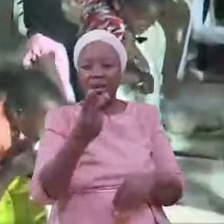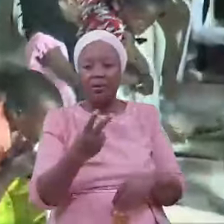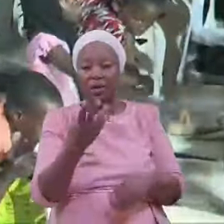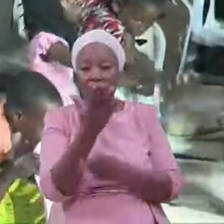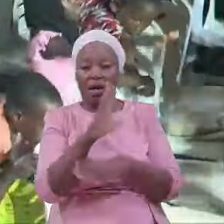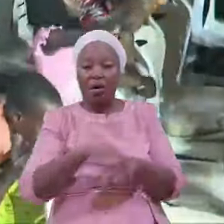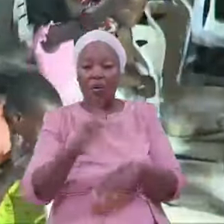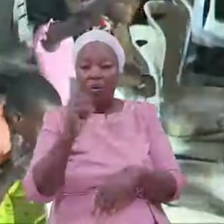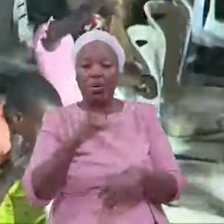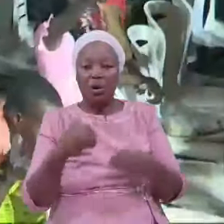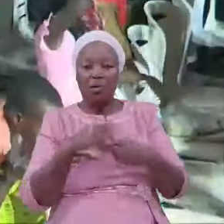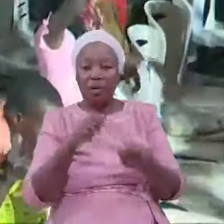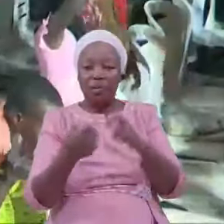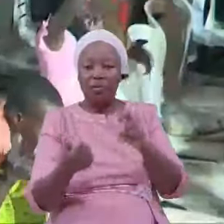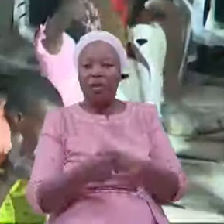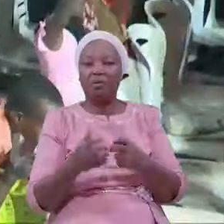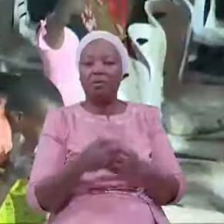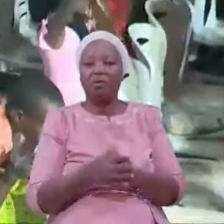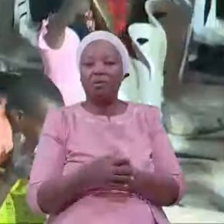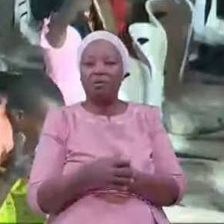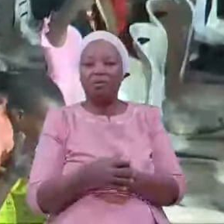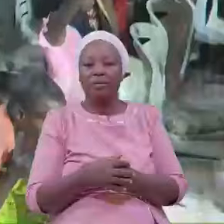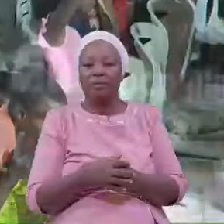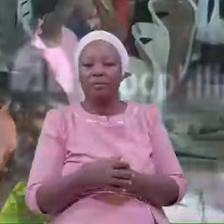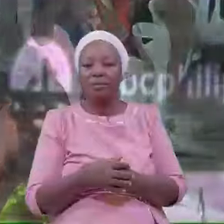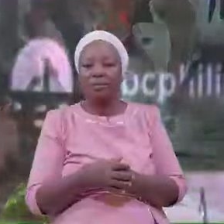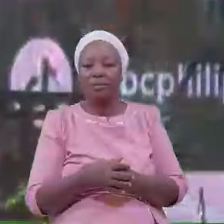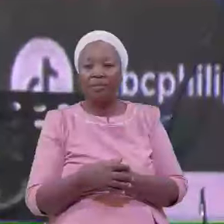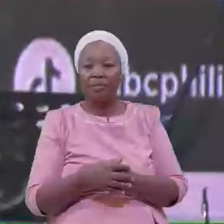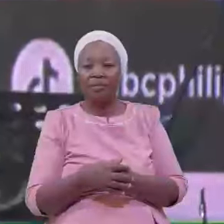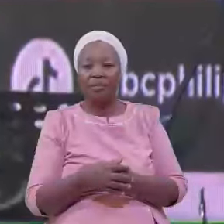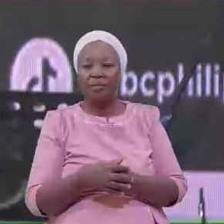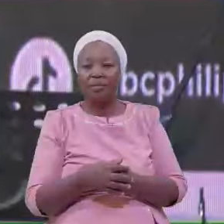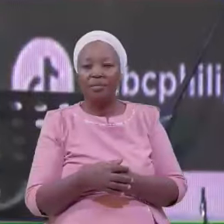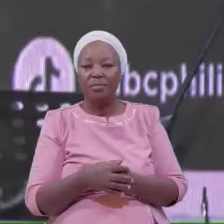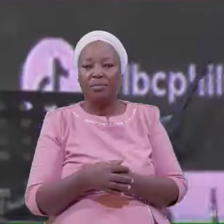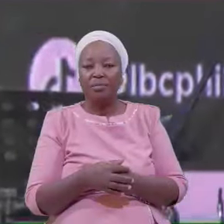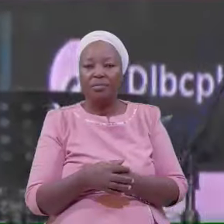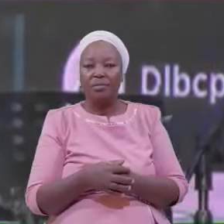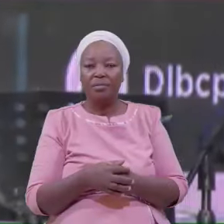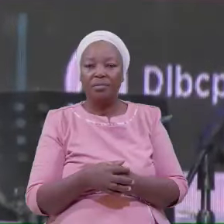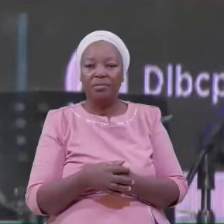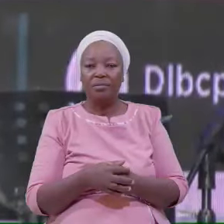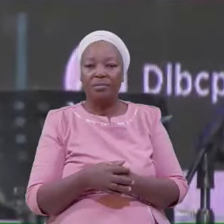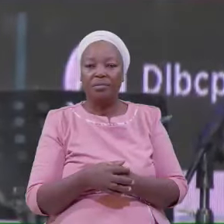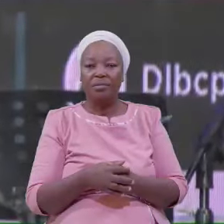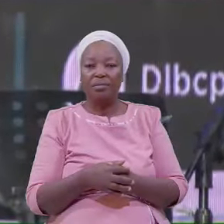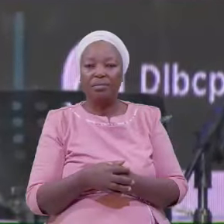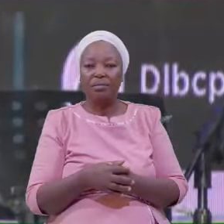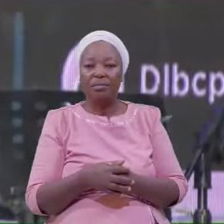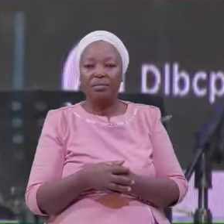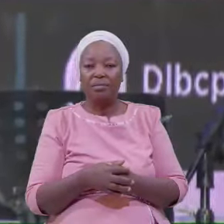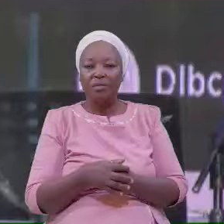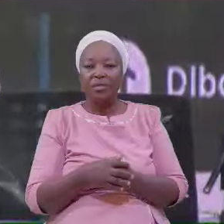ngayon, yung isang kamay mo, hawakan mo kung saan mayroong karamdaman. If you have anyone